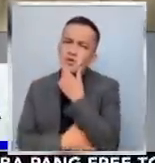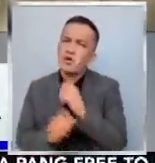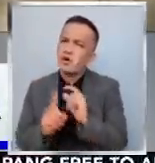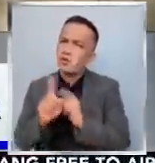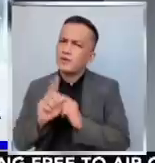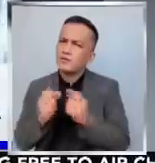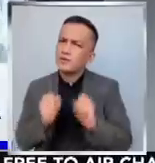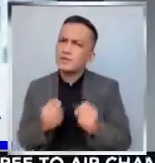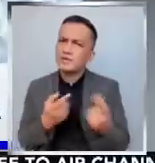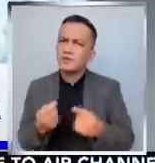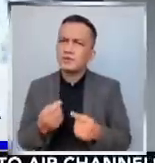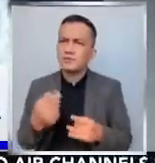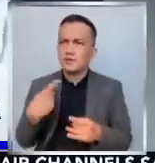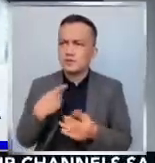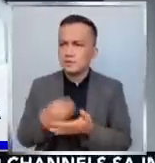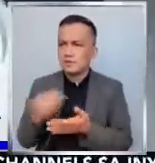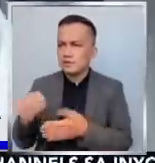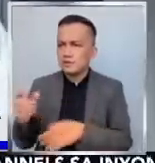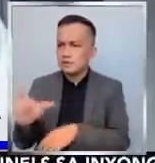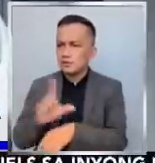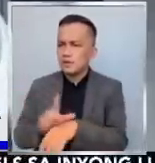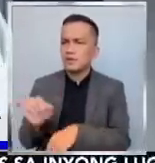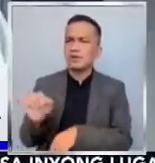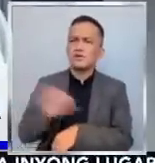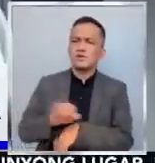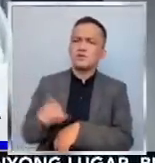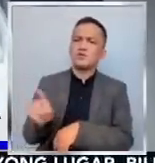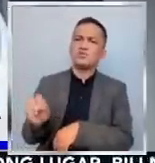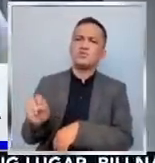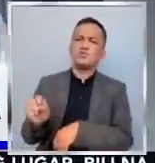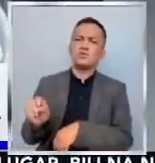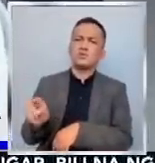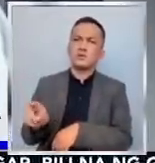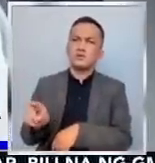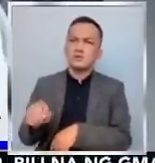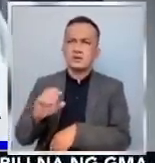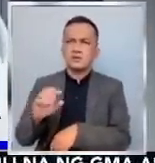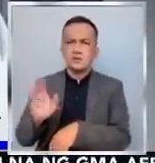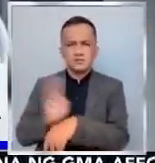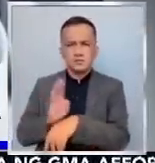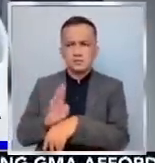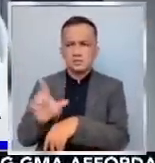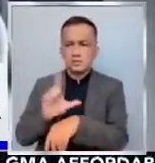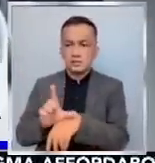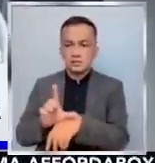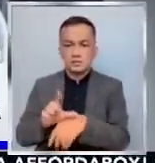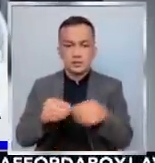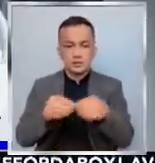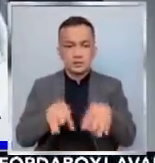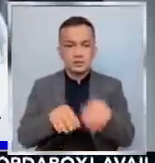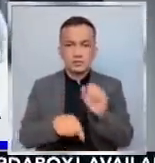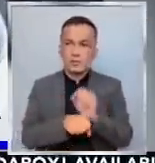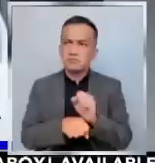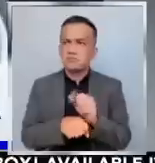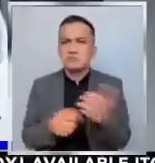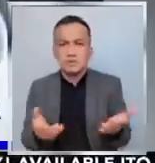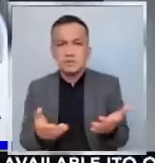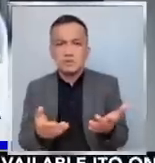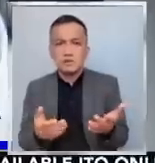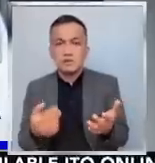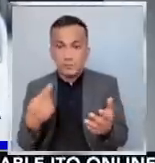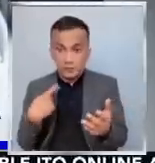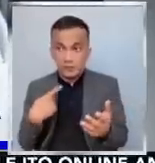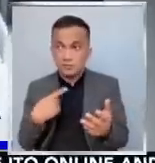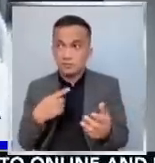meron akong nabili na lupa before matagal na, na parang commercial lot. If mawalan ako ng trabaho or something, at least meron